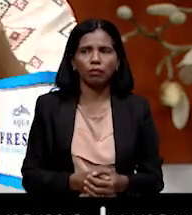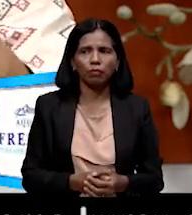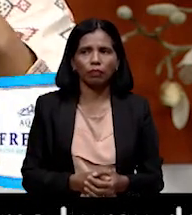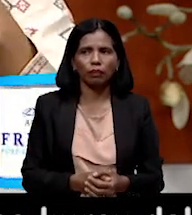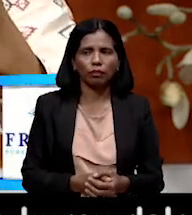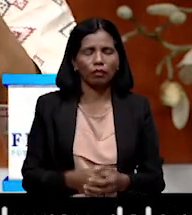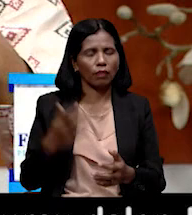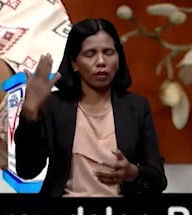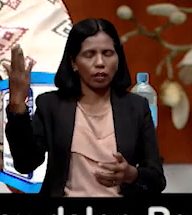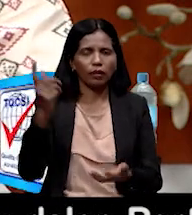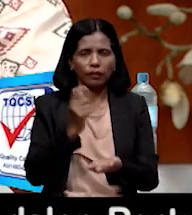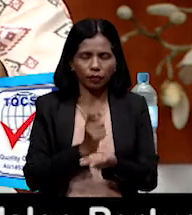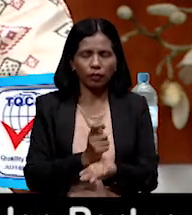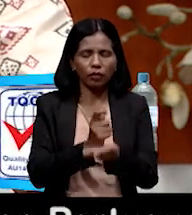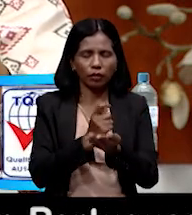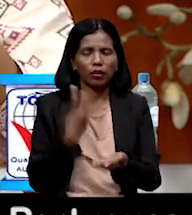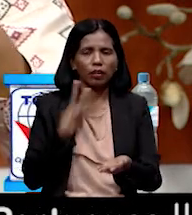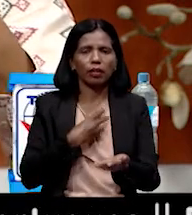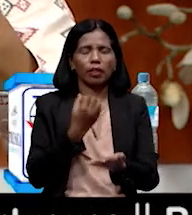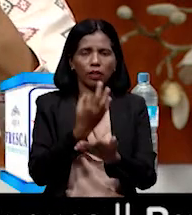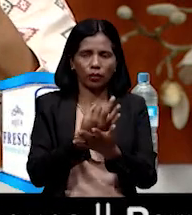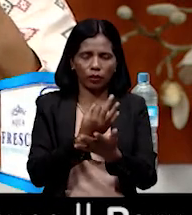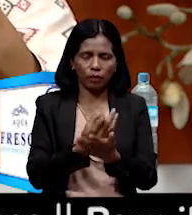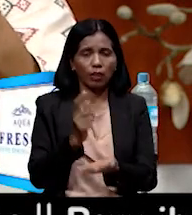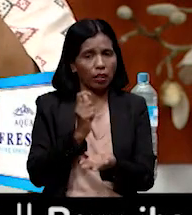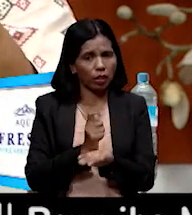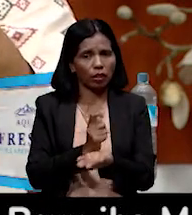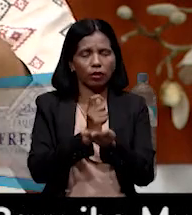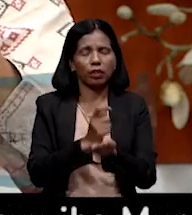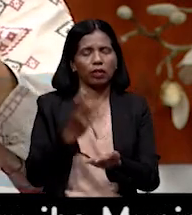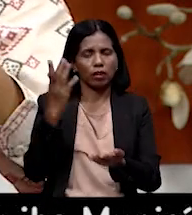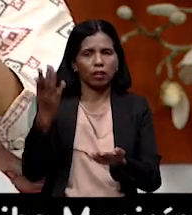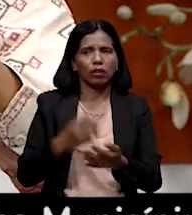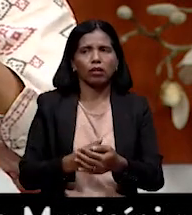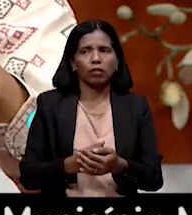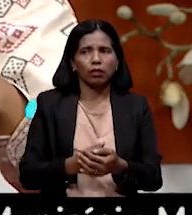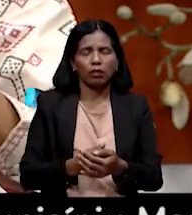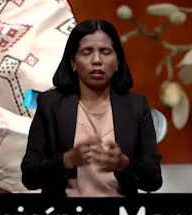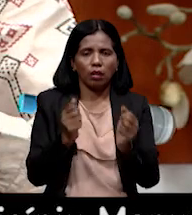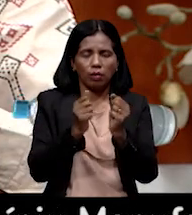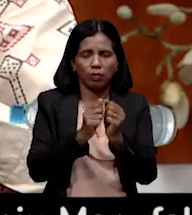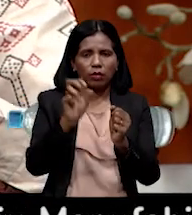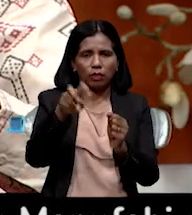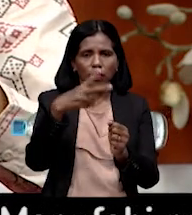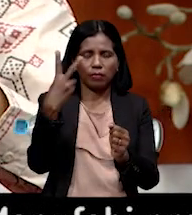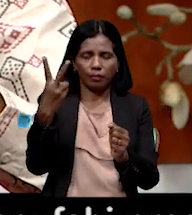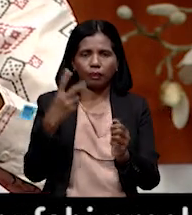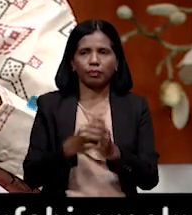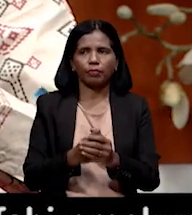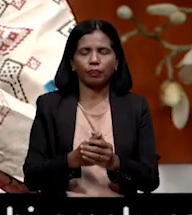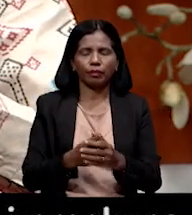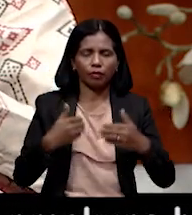rumus kita iha fun di sebelum itu atau runian iha nambah juta sanul racing rua iha tam